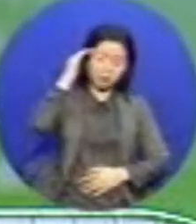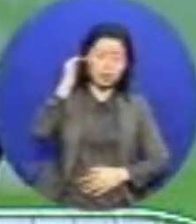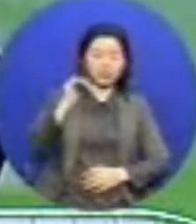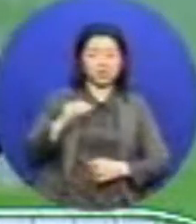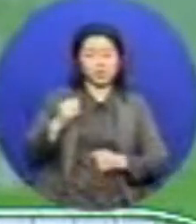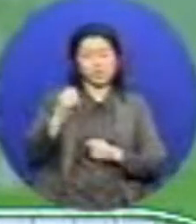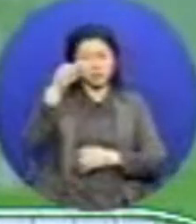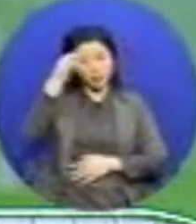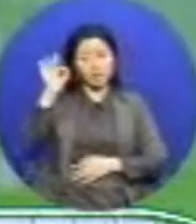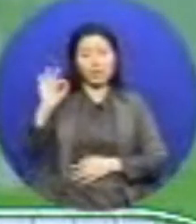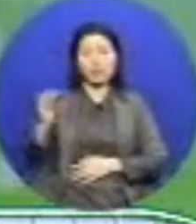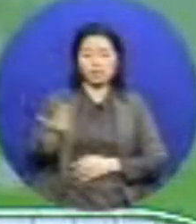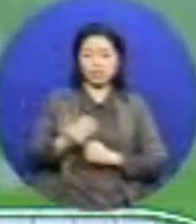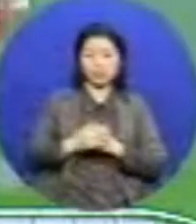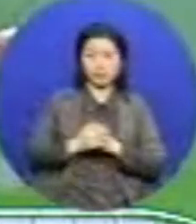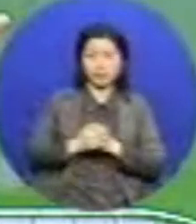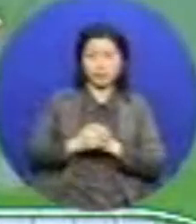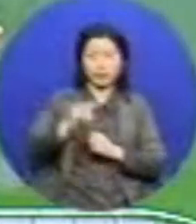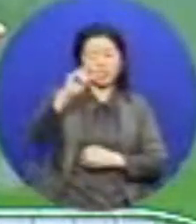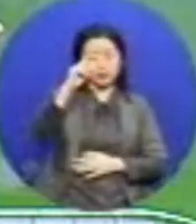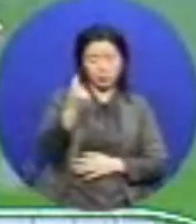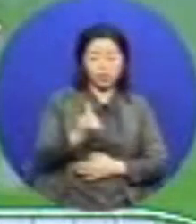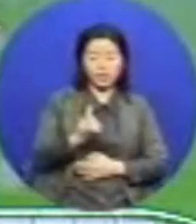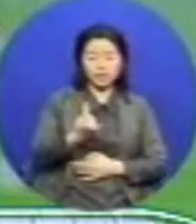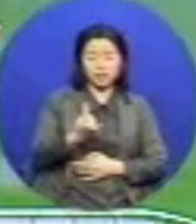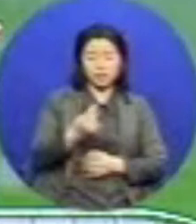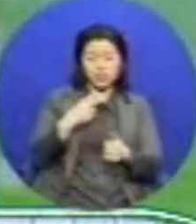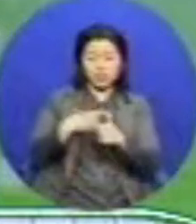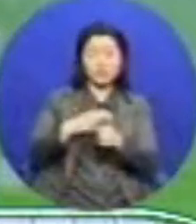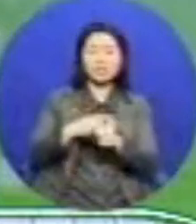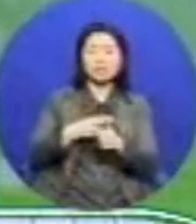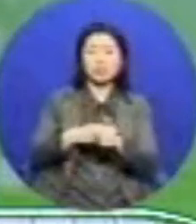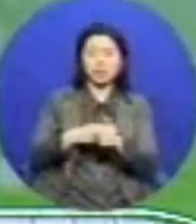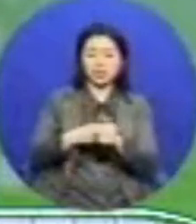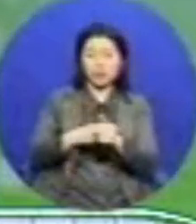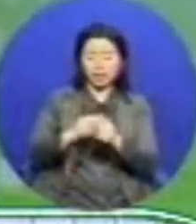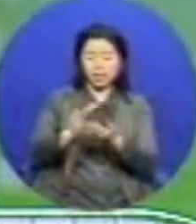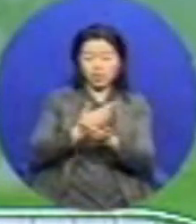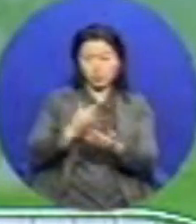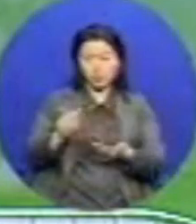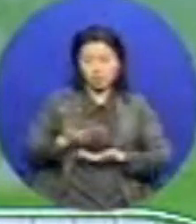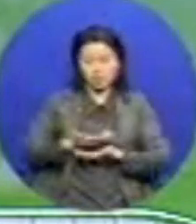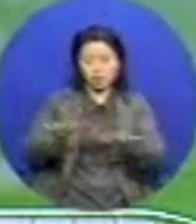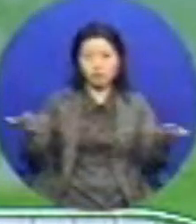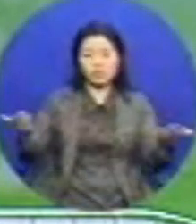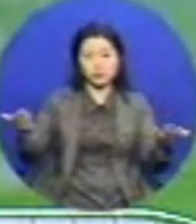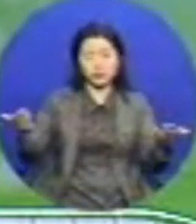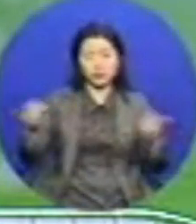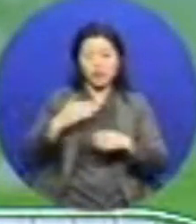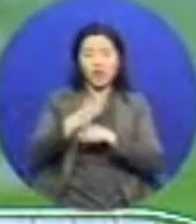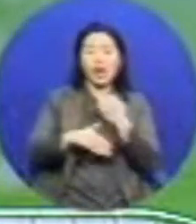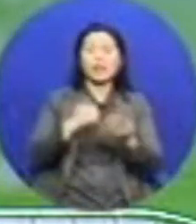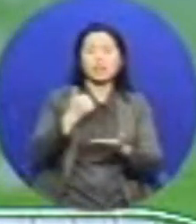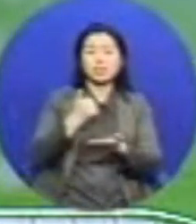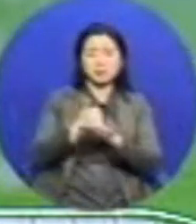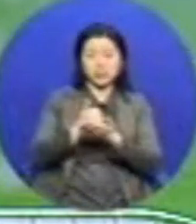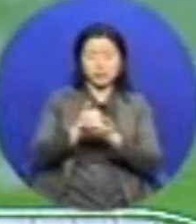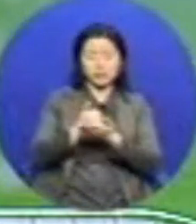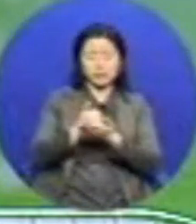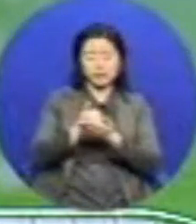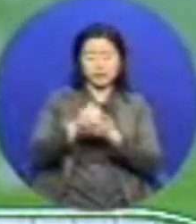선생님들에게 내일을 보내 때요 그 아이를 심방 하고 하나님이 깨닫게 하고 보여주신 것은